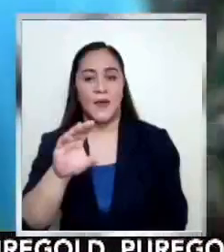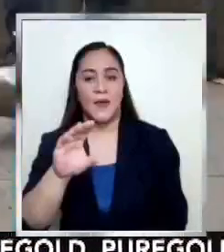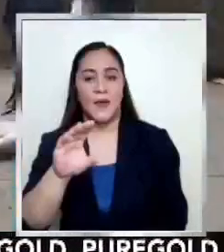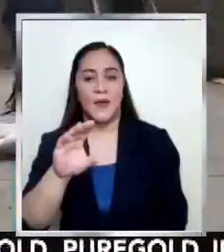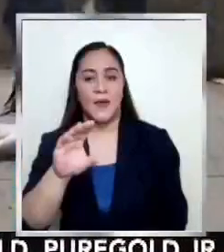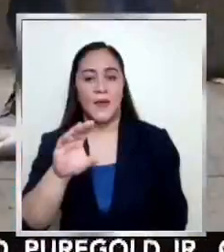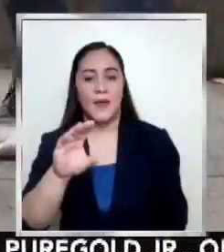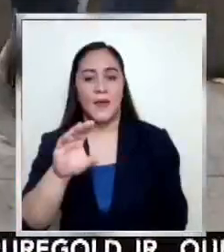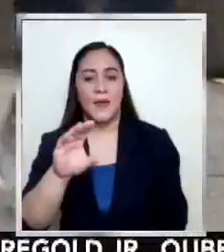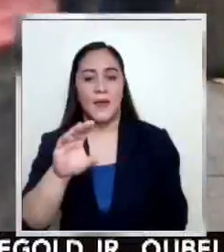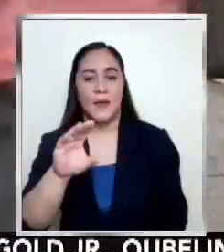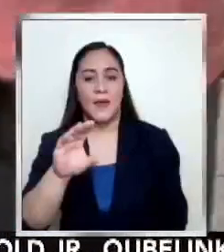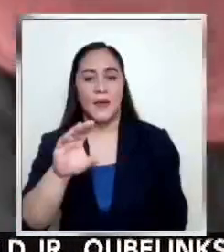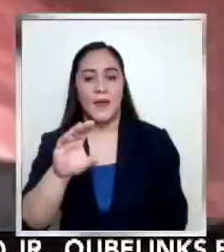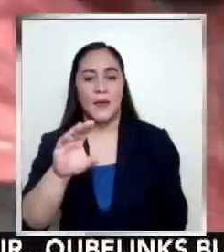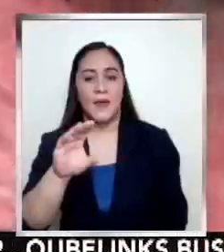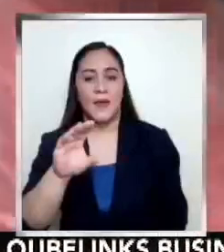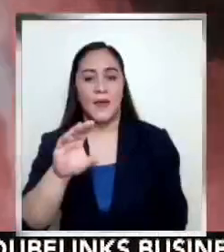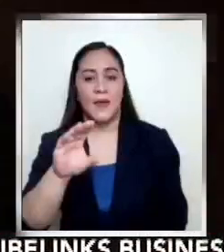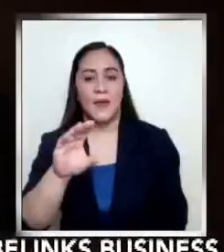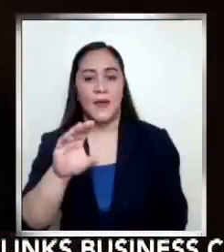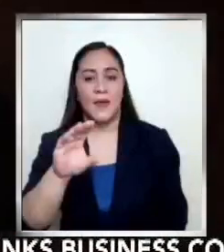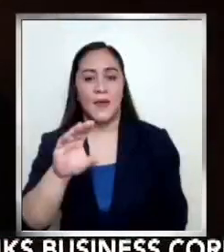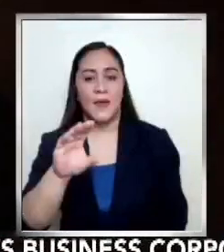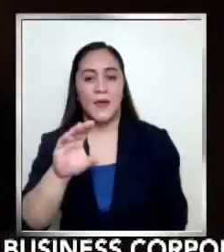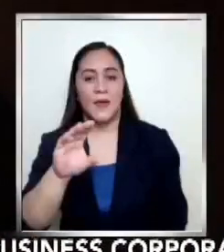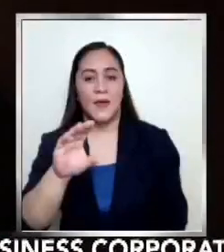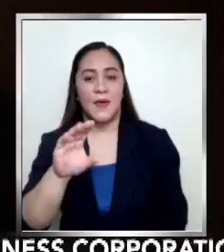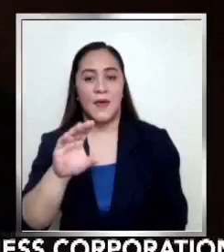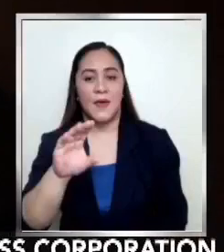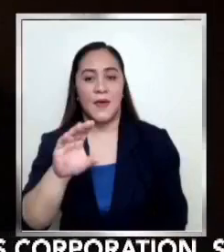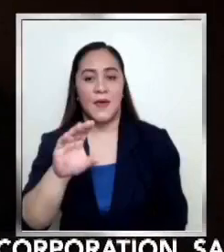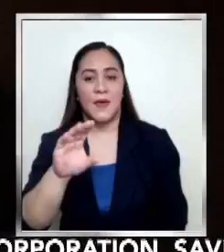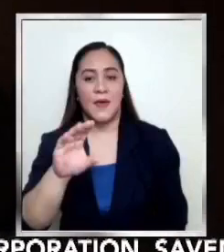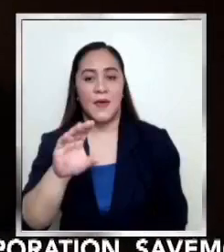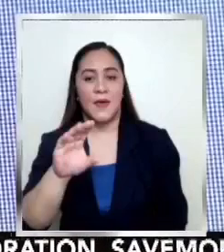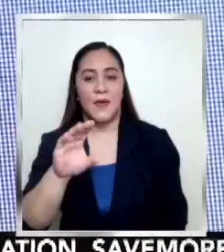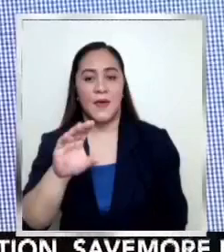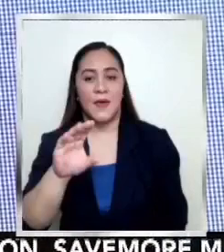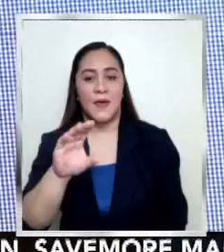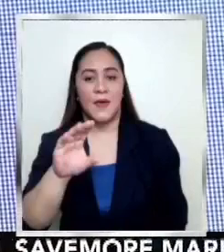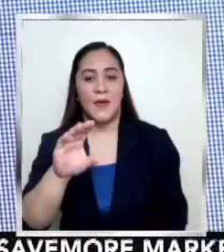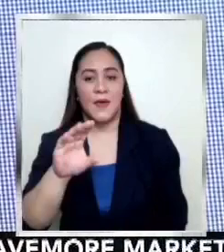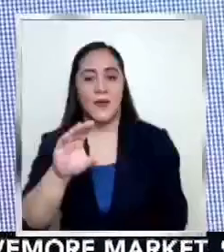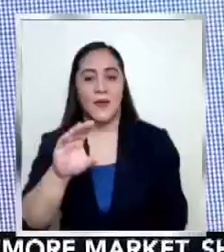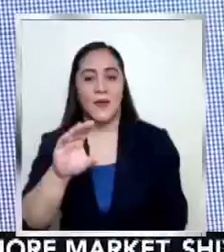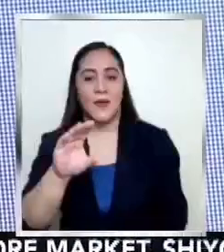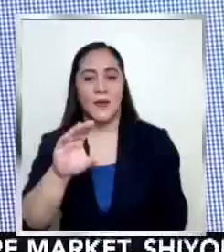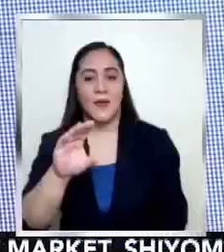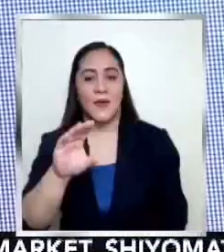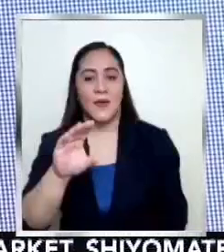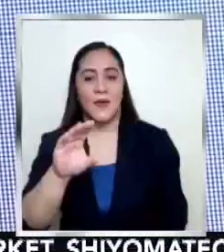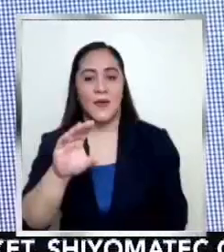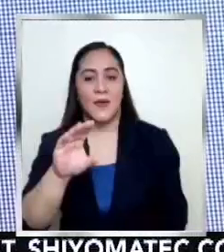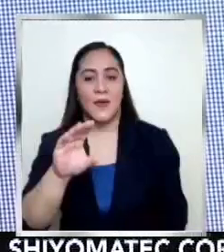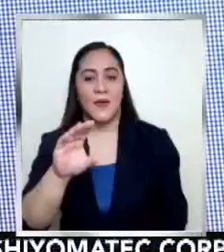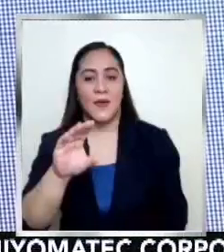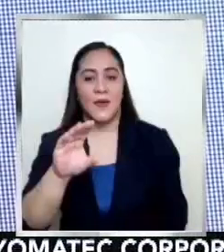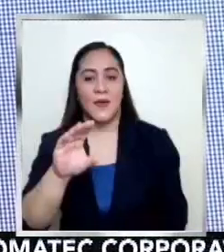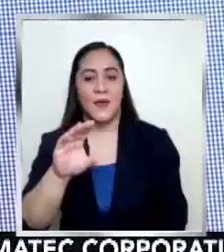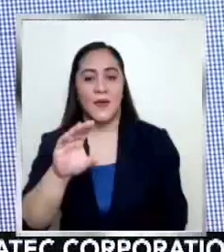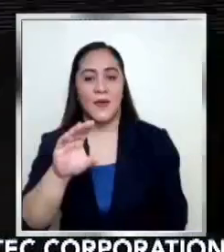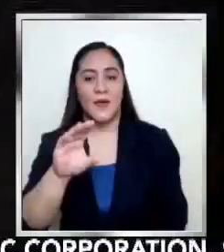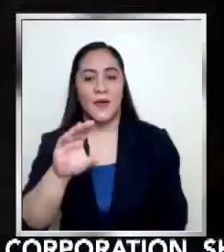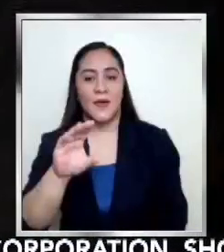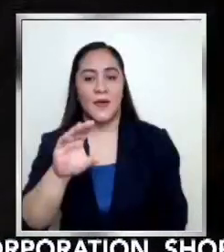news. 68% sa mga sinurvey ang nagsabing galing ito sa internet at social media. Ang nagpapakalat daw, mga social media influencers